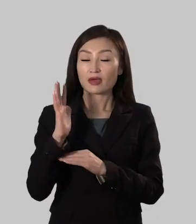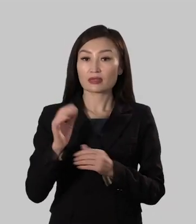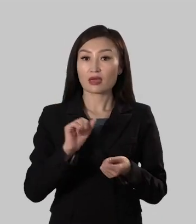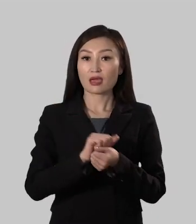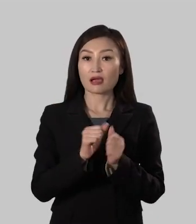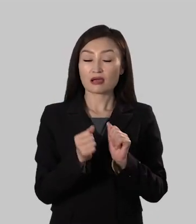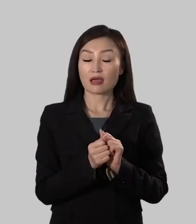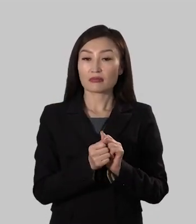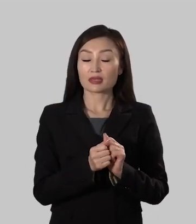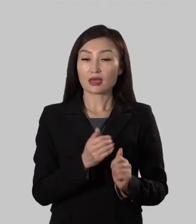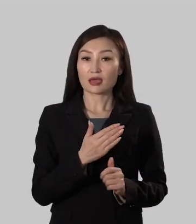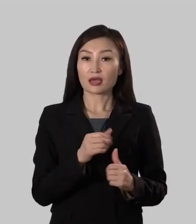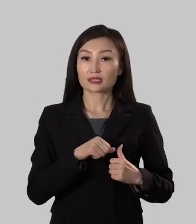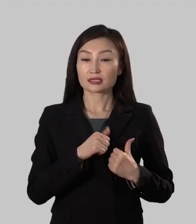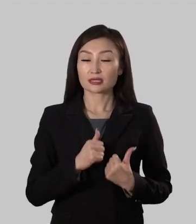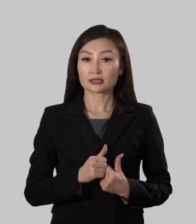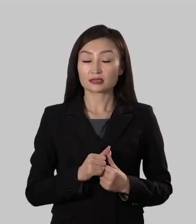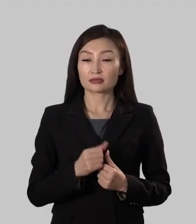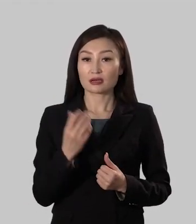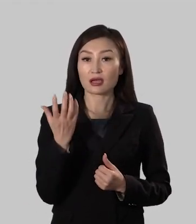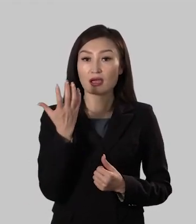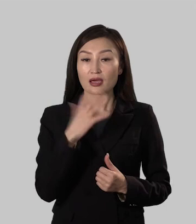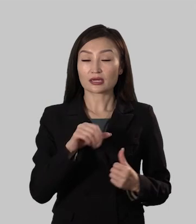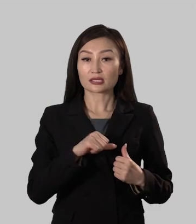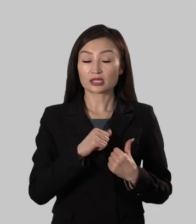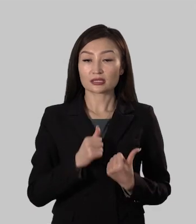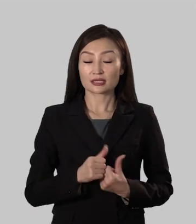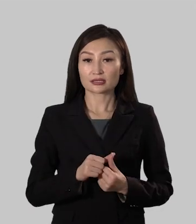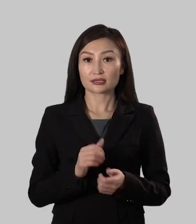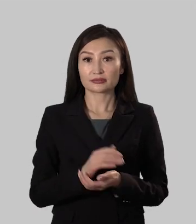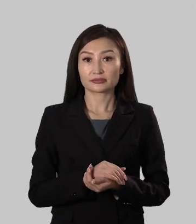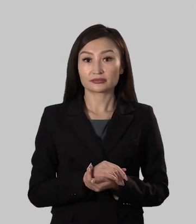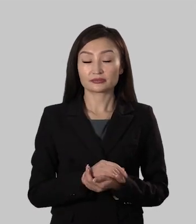Деревянное, каменное сердце. Горячее сердце.